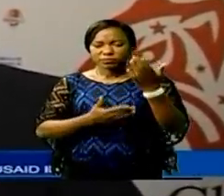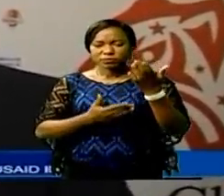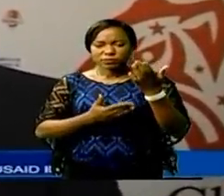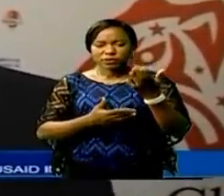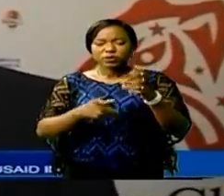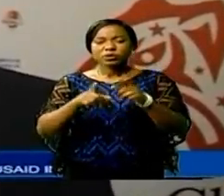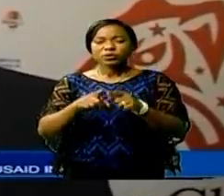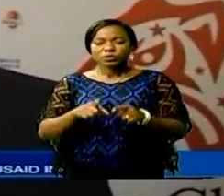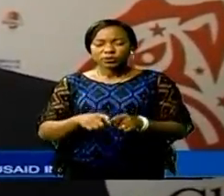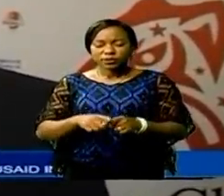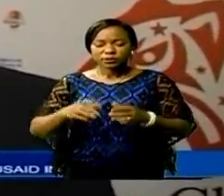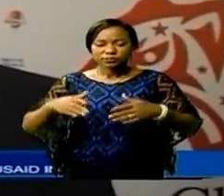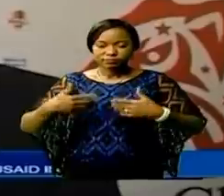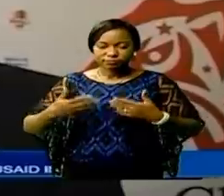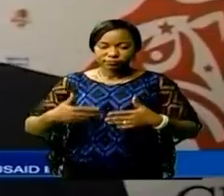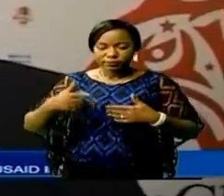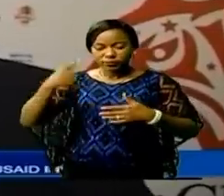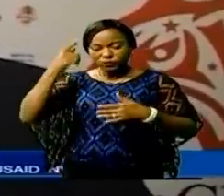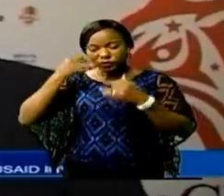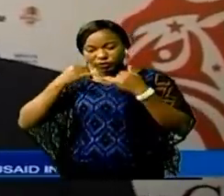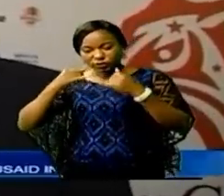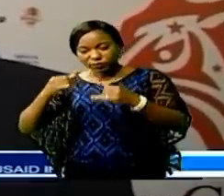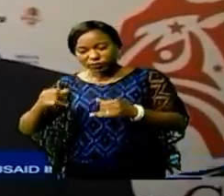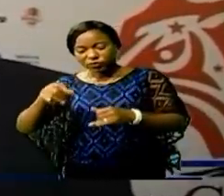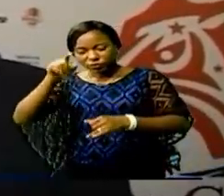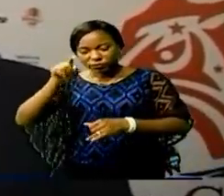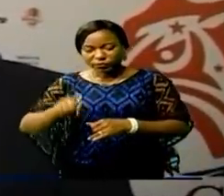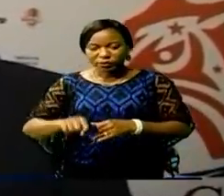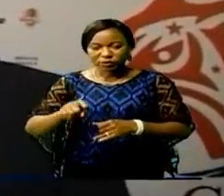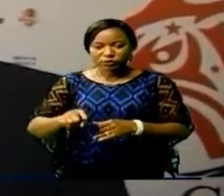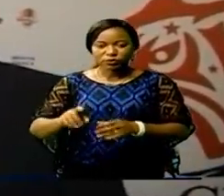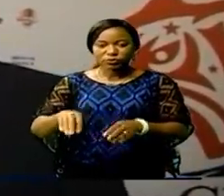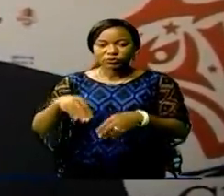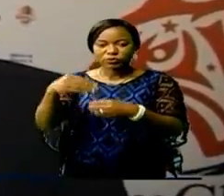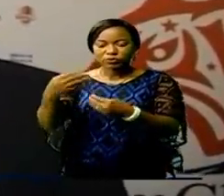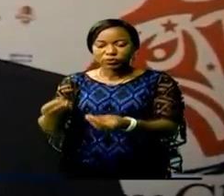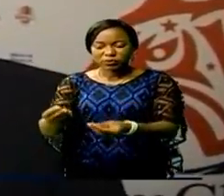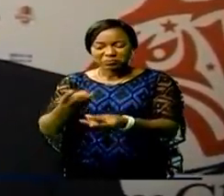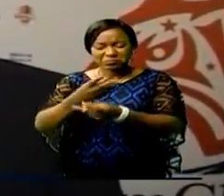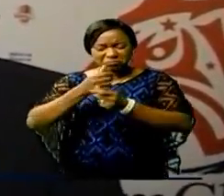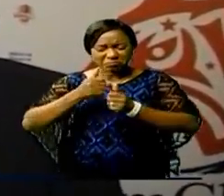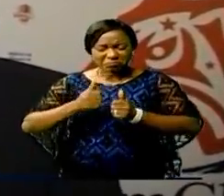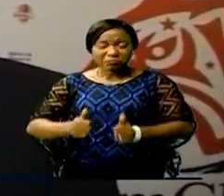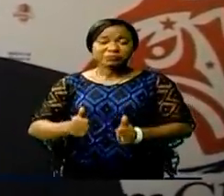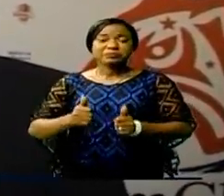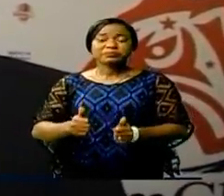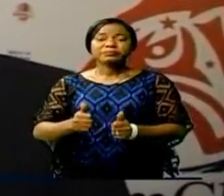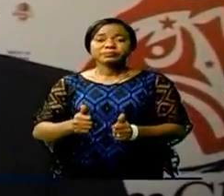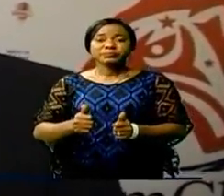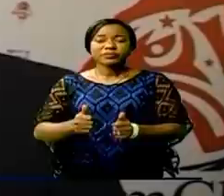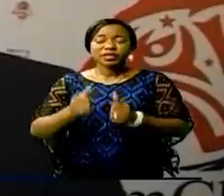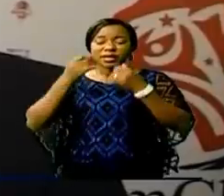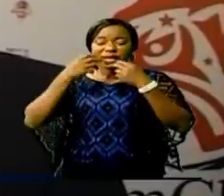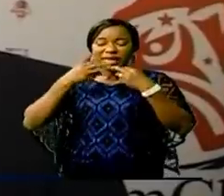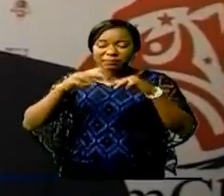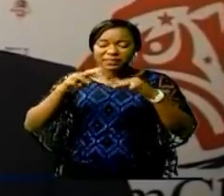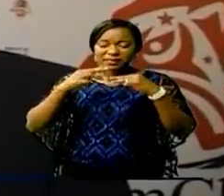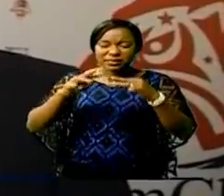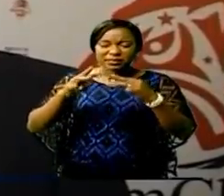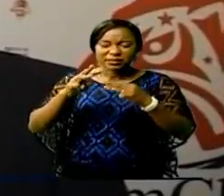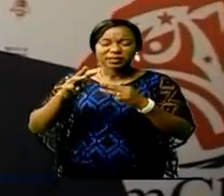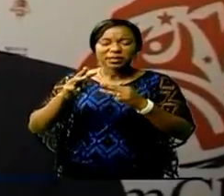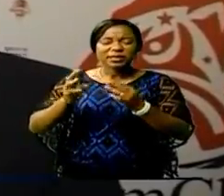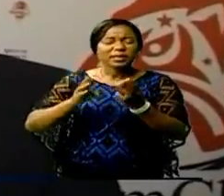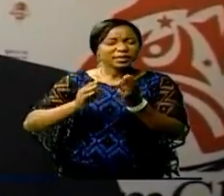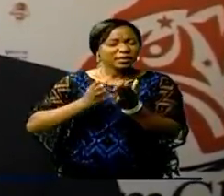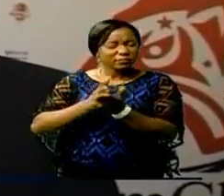Je suis développé pour la qualité des emballages. Il n'y a même pas de processus qui explique son investissement. Et